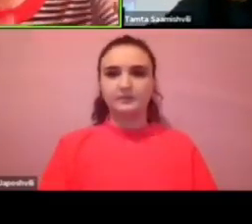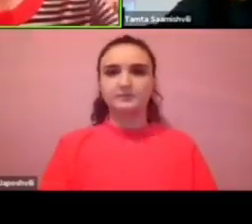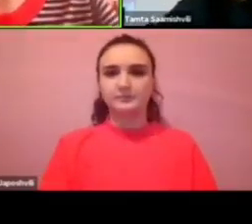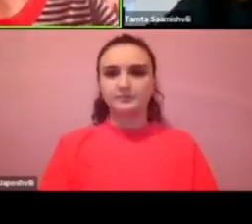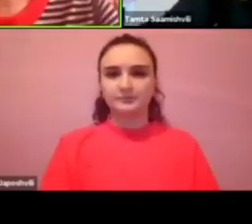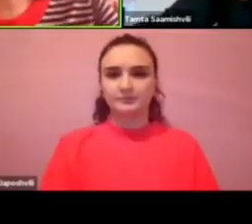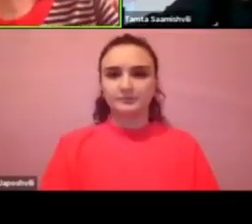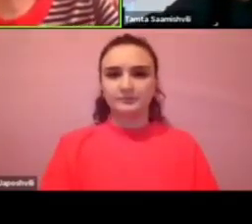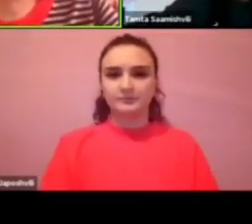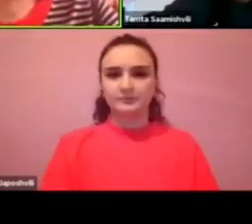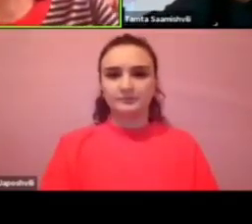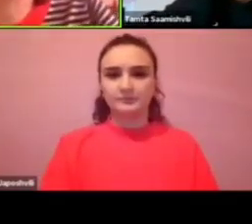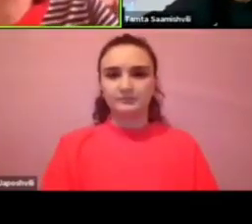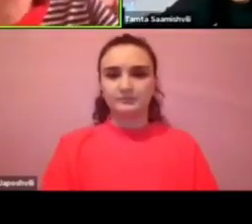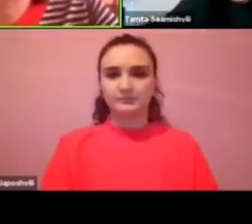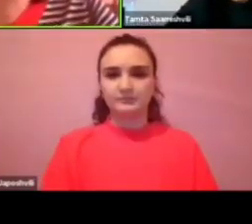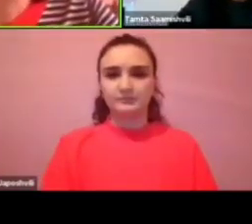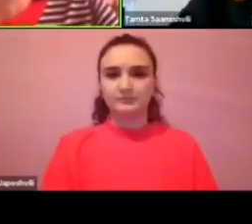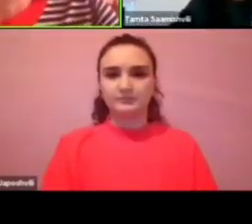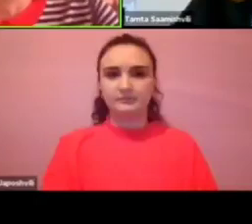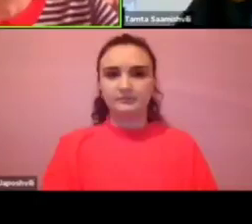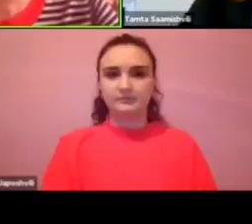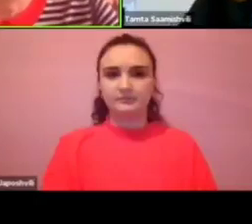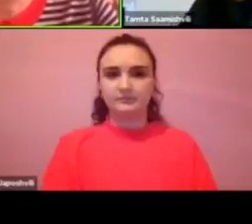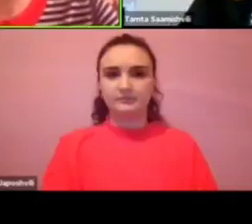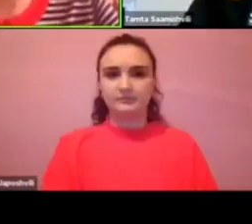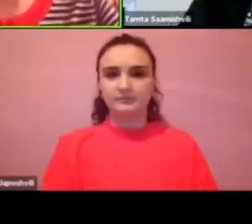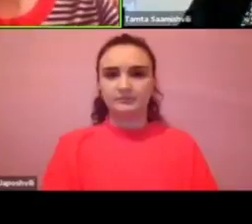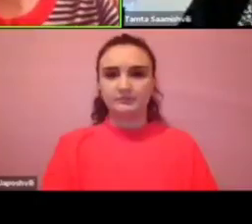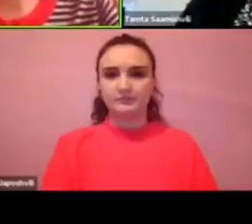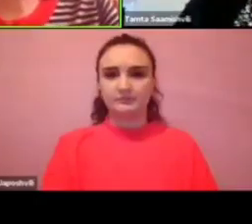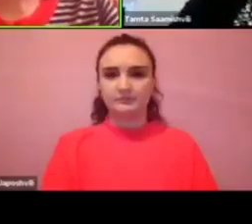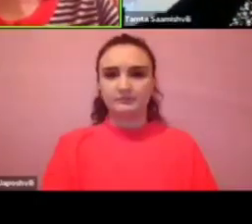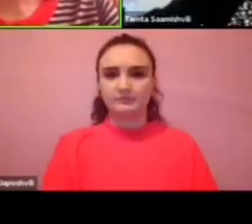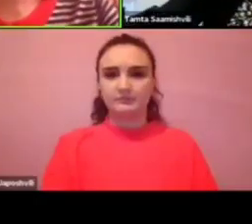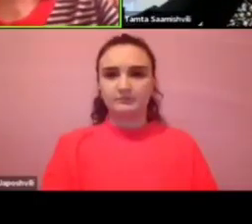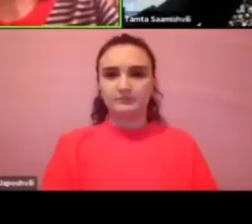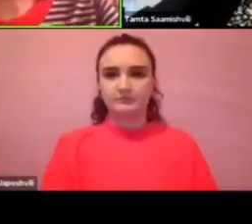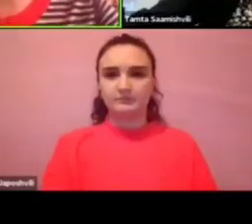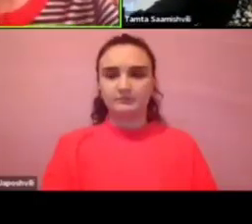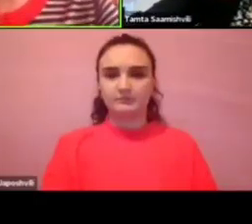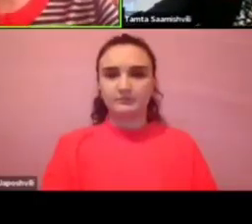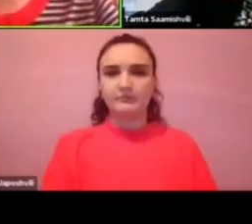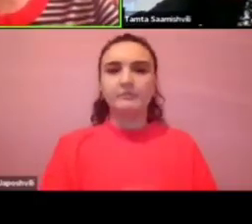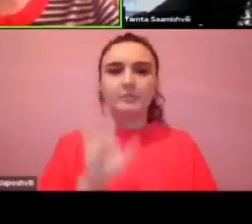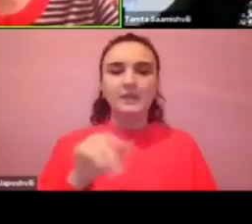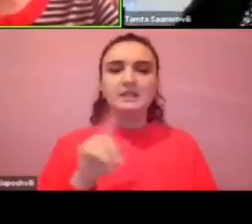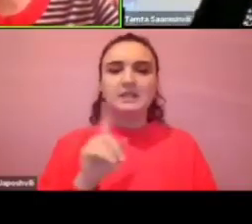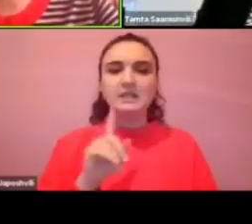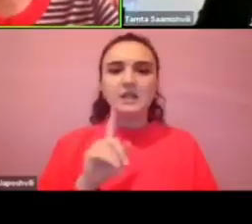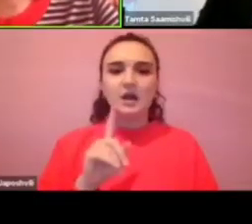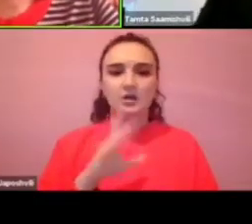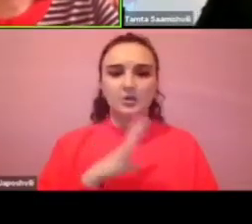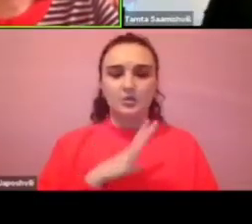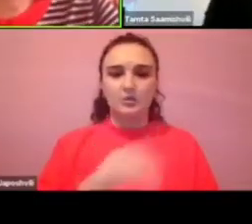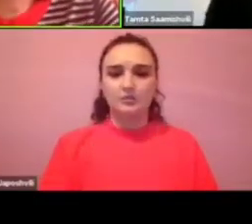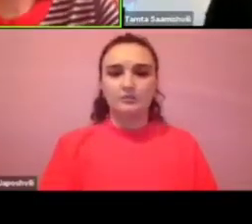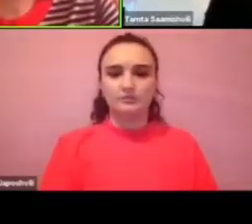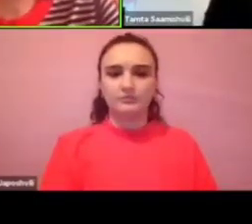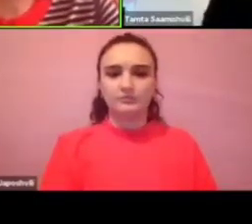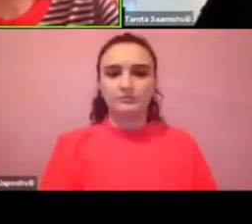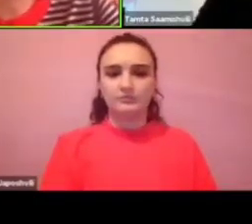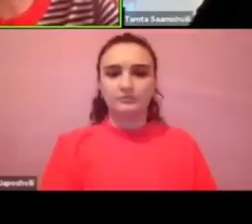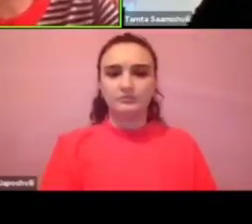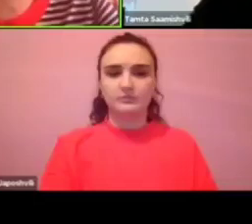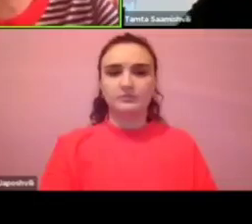მოქცეული, ხო? დიდი წილი. მაინც რა გამოიმუშავებს აი ამ ნივთიერებებს,